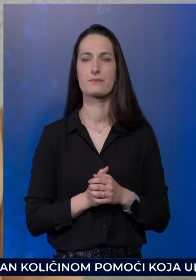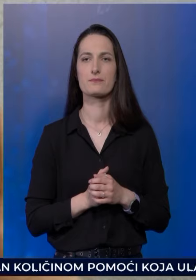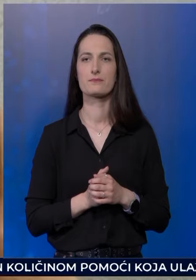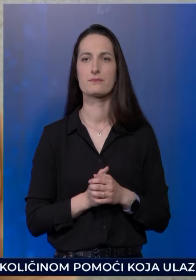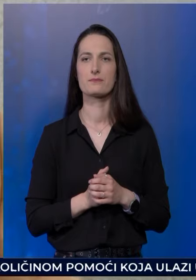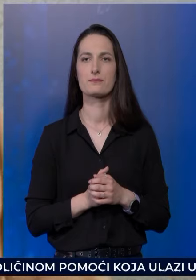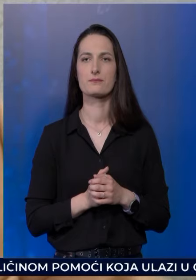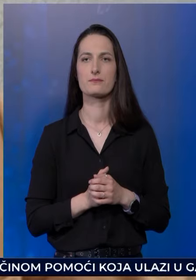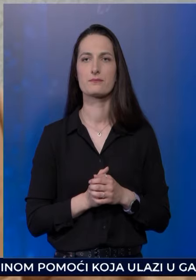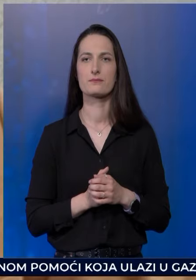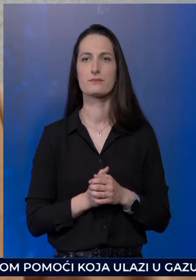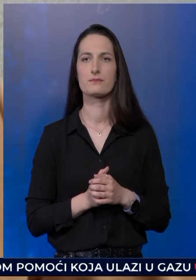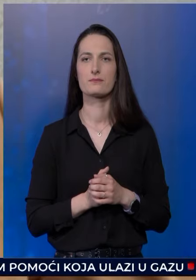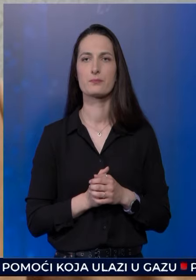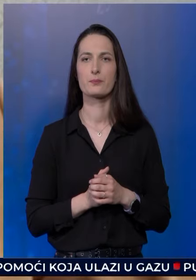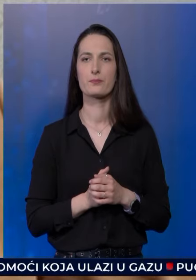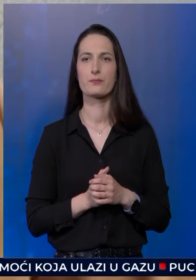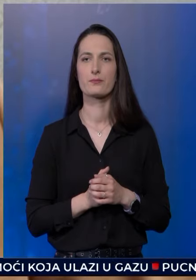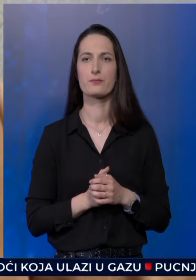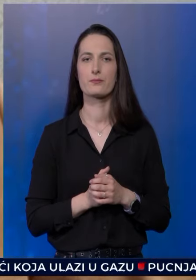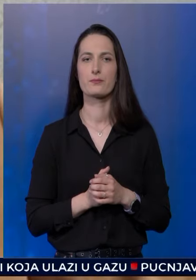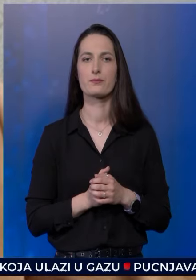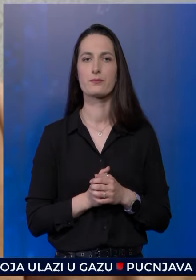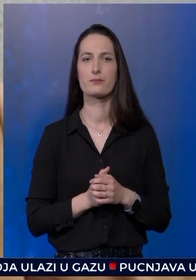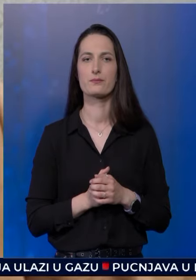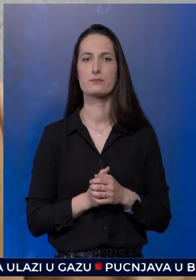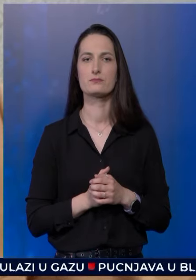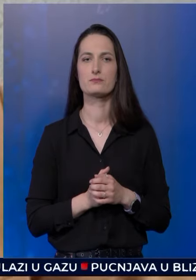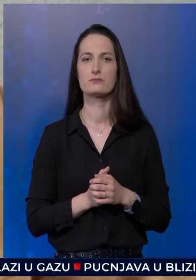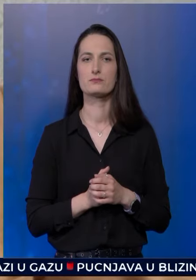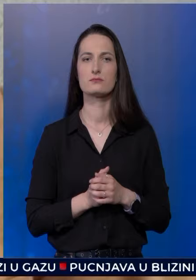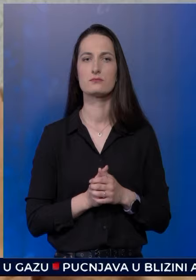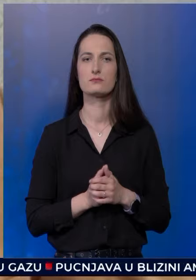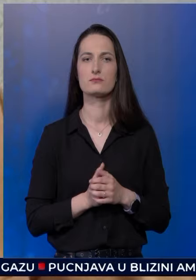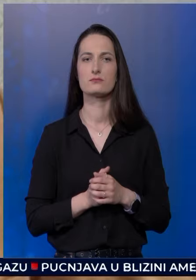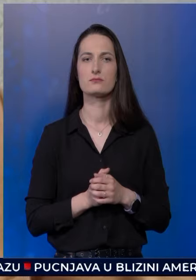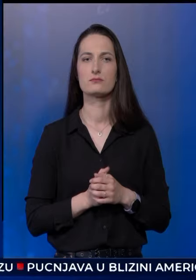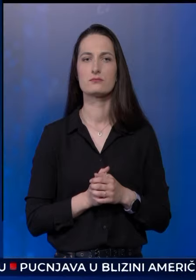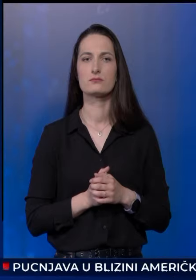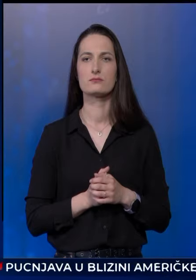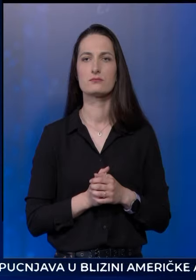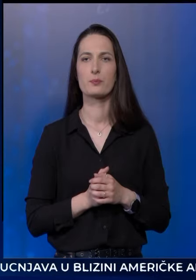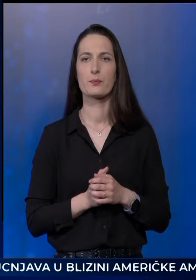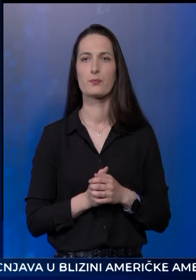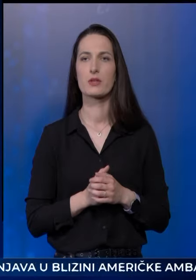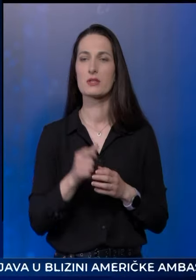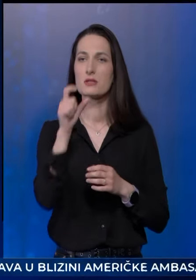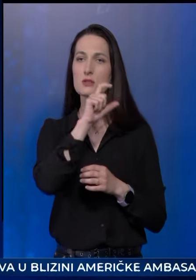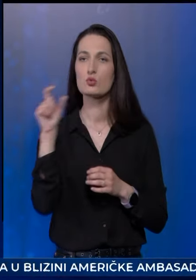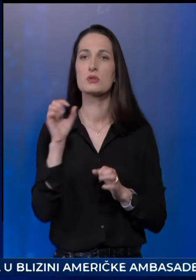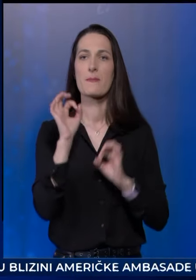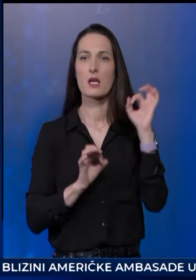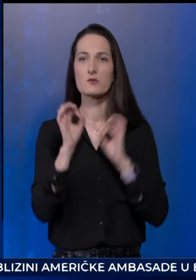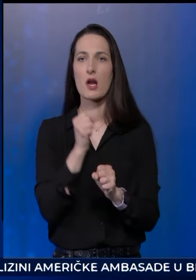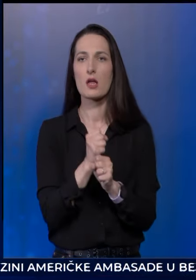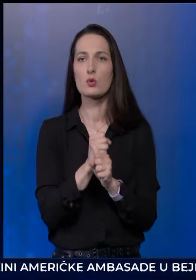prevelike bliskosti sa vlastima i svega ovoga što gledamo godinama, onda oni rade ovakve stvari. Institut za